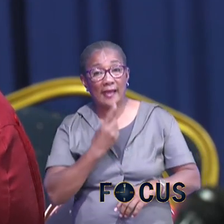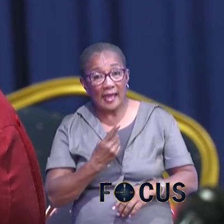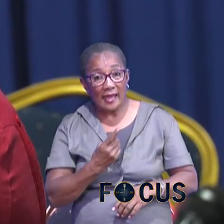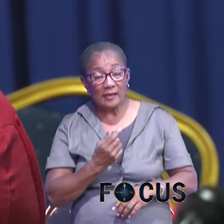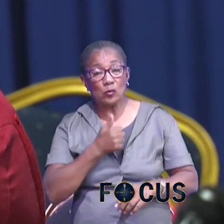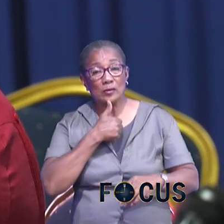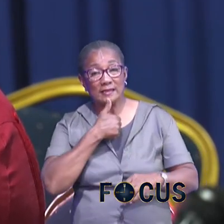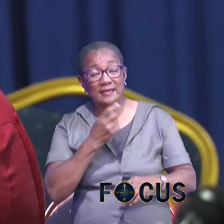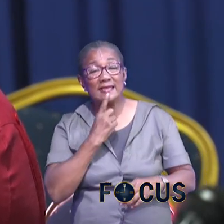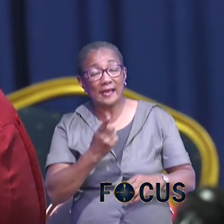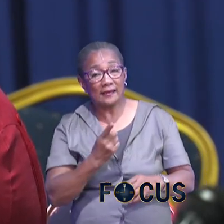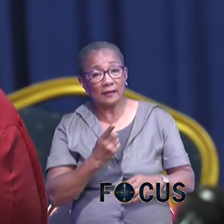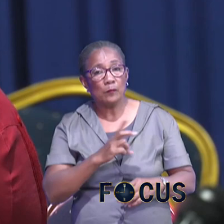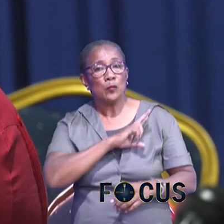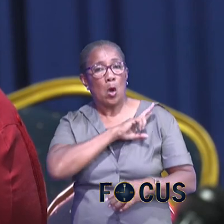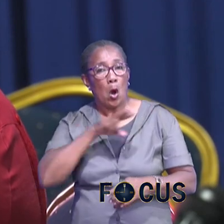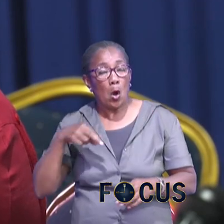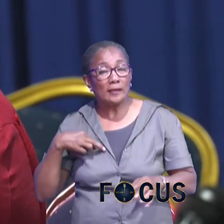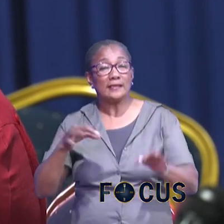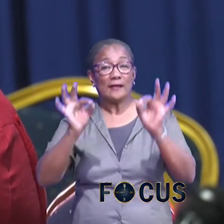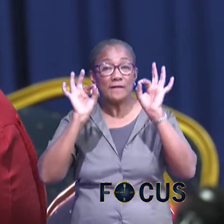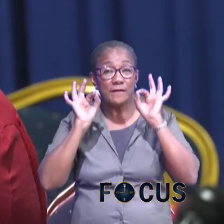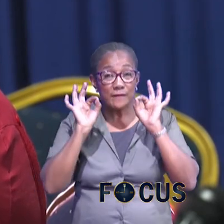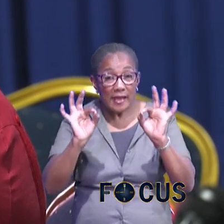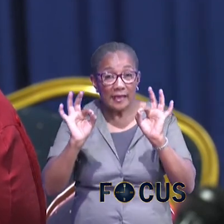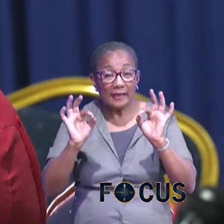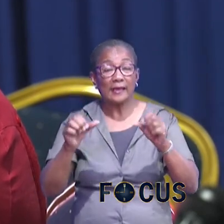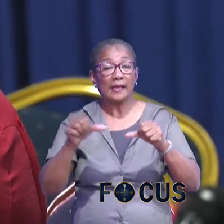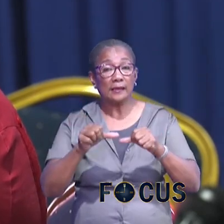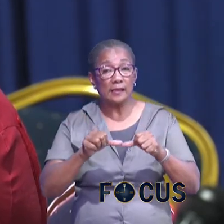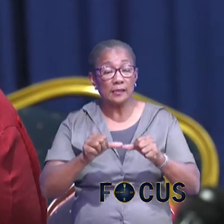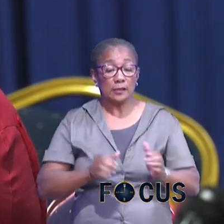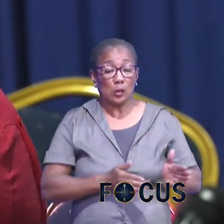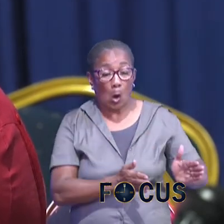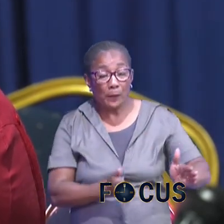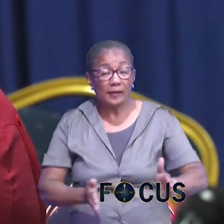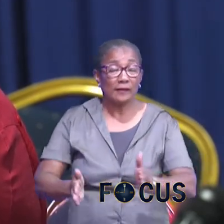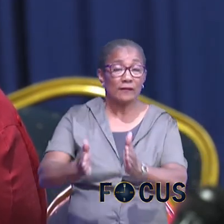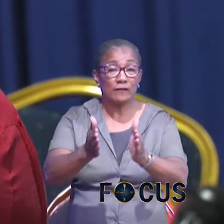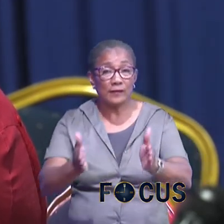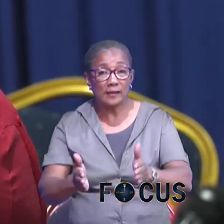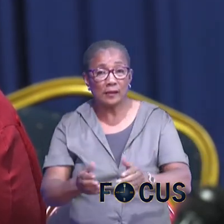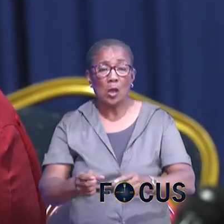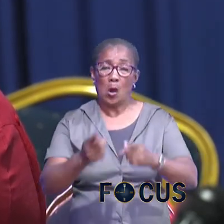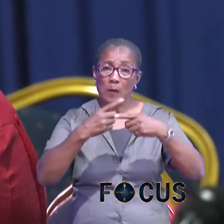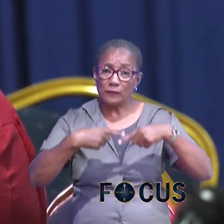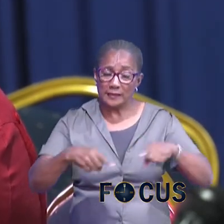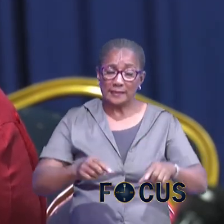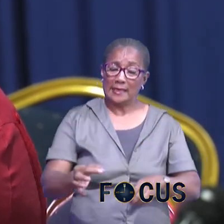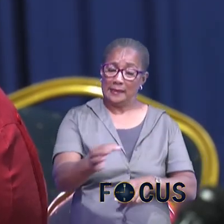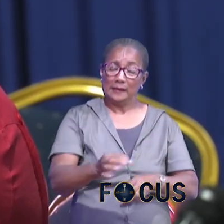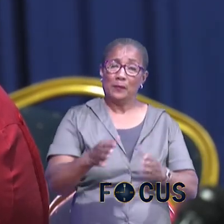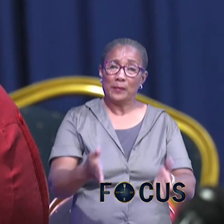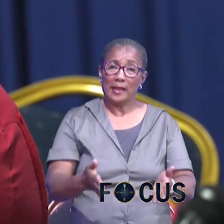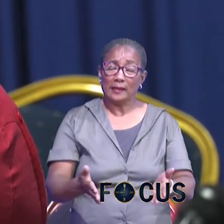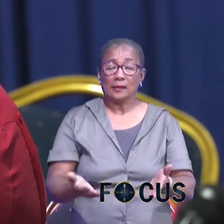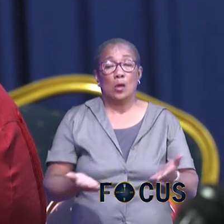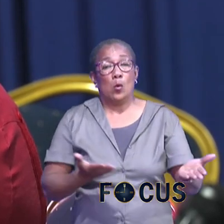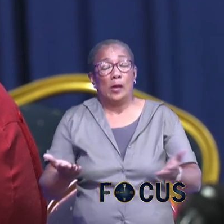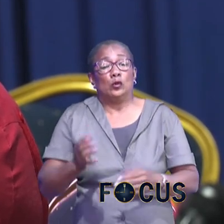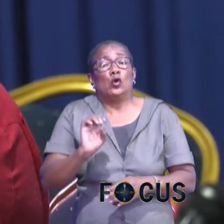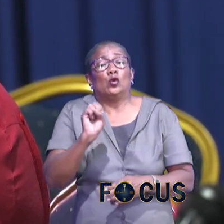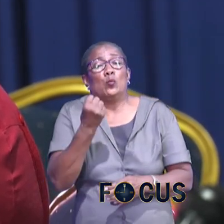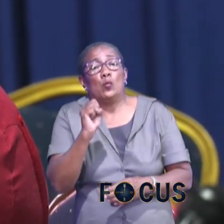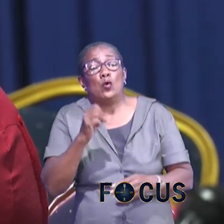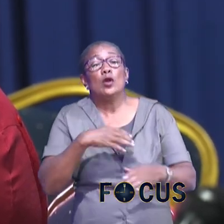erachter staan. Onze veiligheidsdiensten, die zijn op de rivieren, die zijn op verschillende plekken. Waardoor het